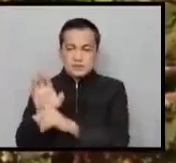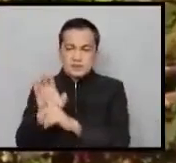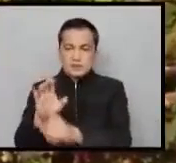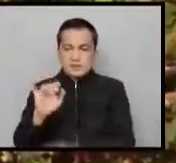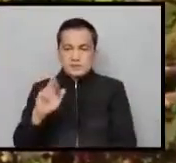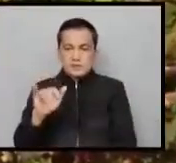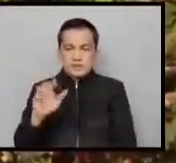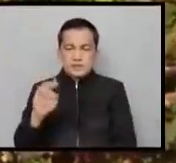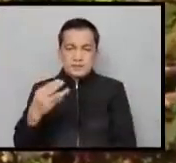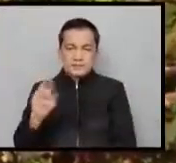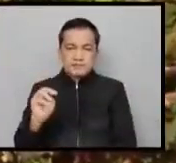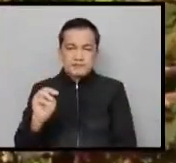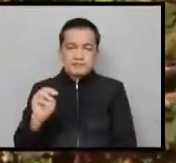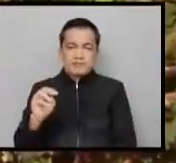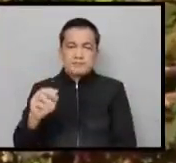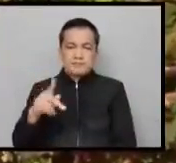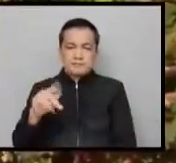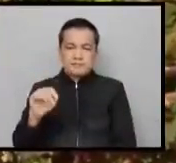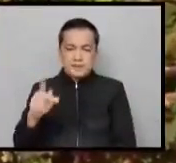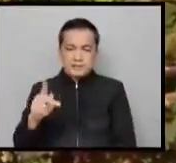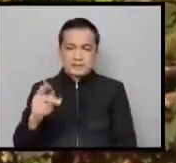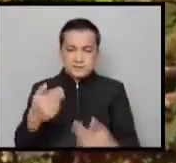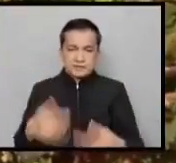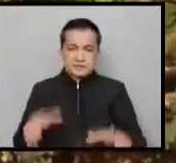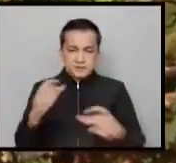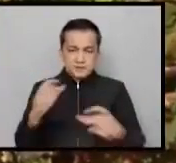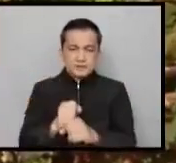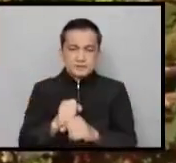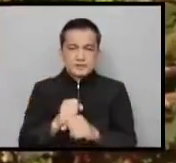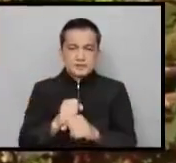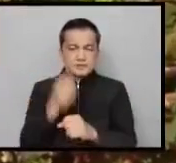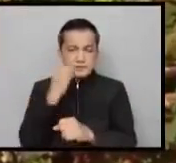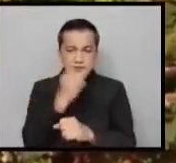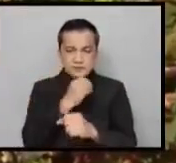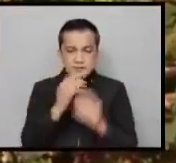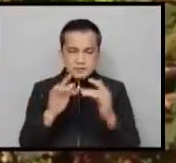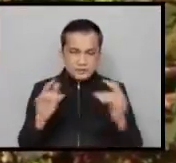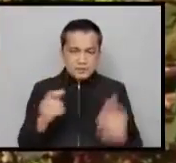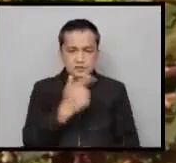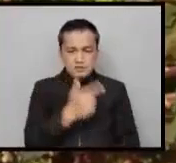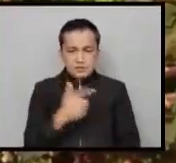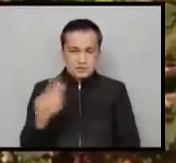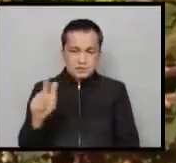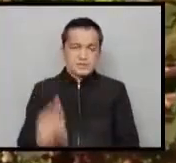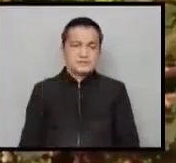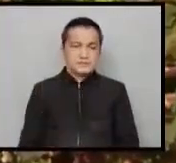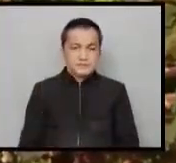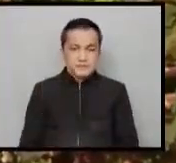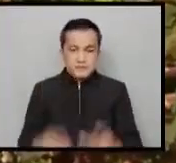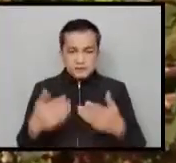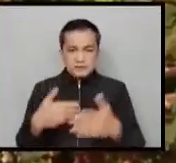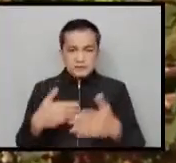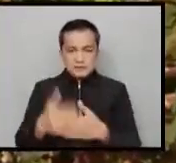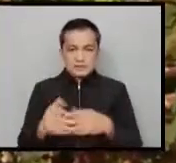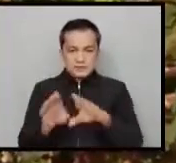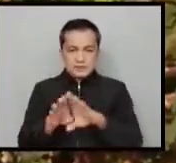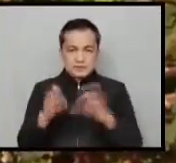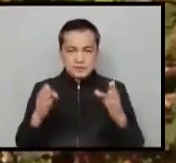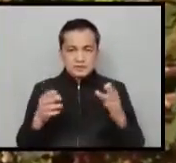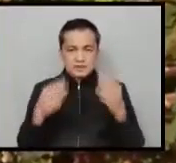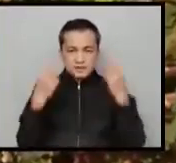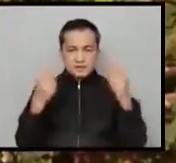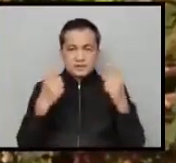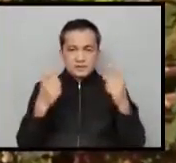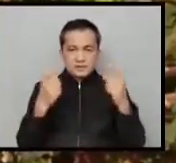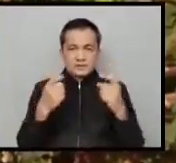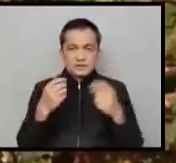ng Panagbanga 2023. Pagkatapos ng Panagbanga, magbubukas naman ang pagdiriwang ng Strawberry Festival sa